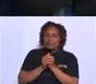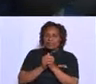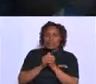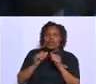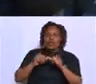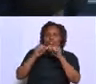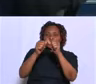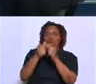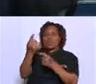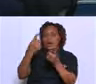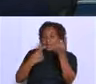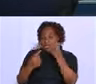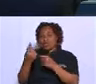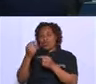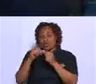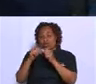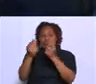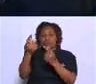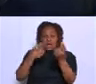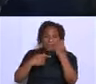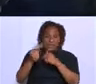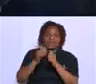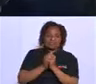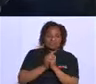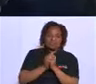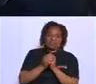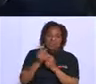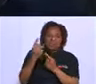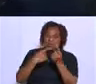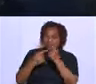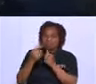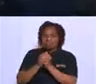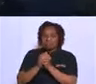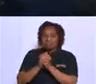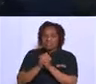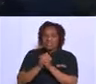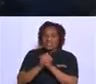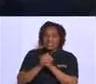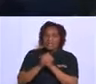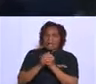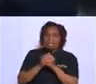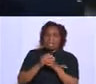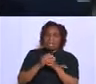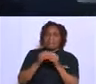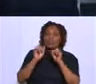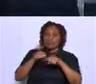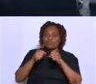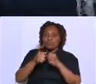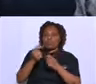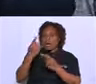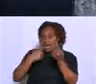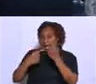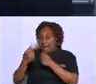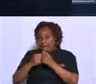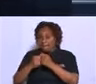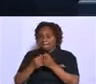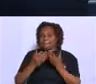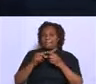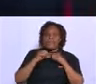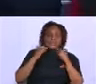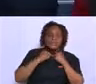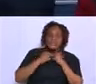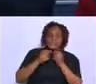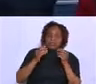Endelea kuja, endelea kuja, endelea kuja, endelea kuja. Naomba wachungaji tusaidie kuwasogeza upande huu ili wale wapande kule waweze kuja